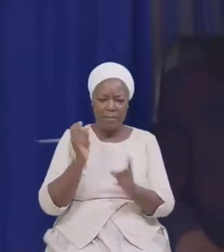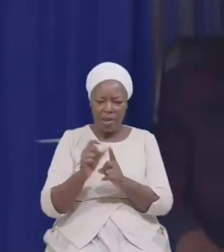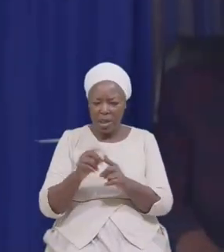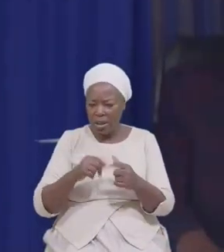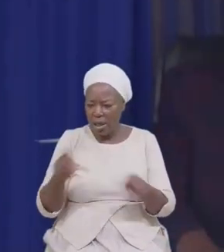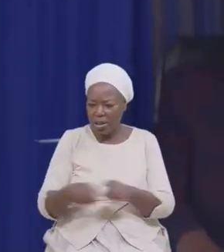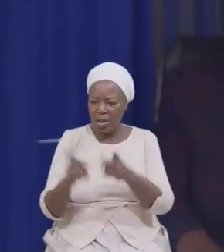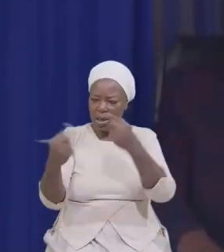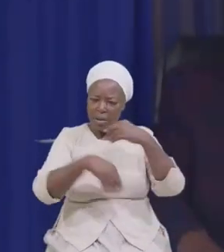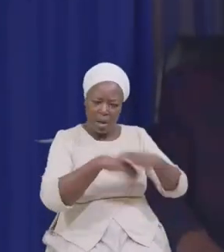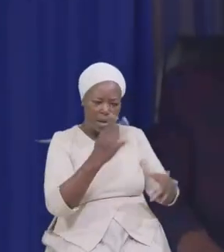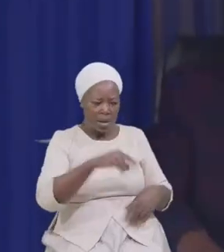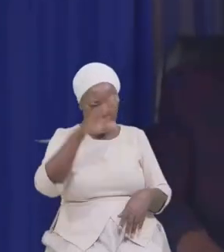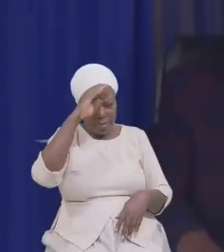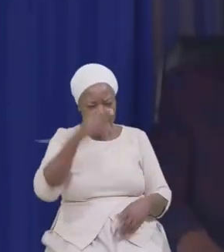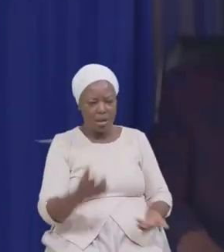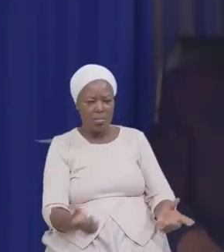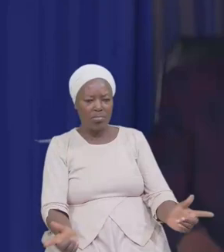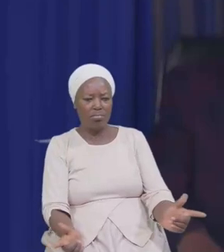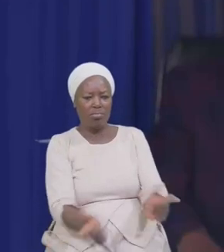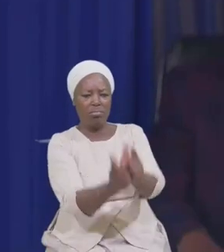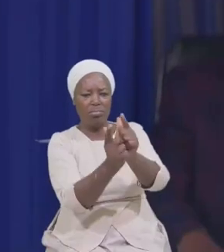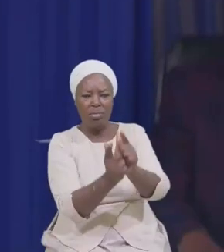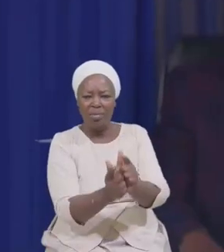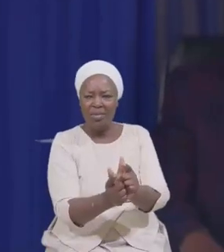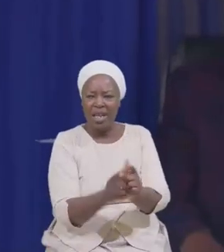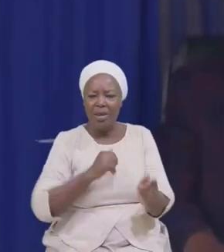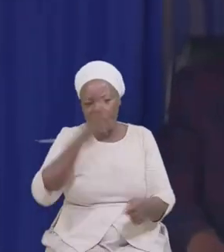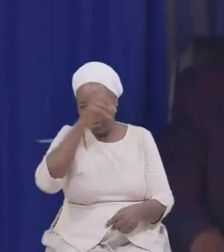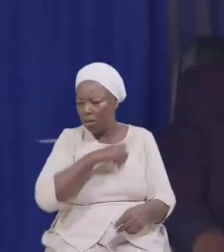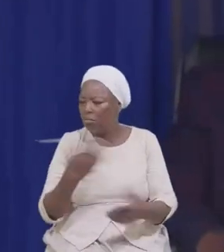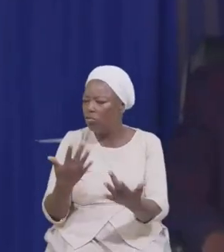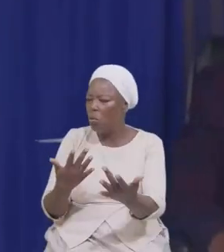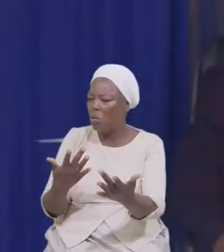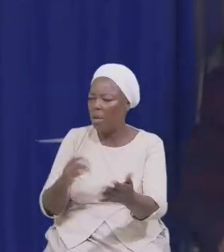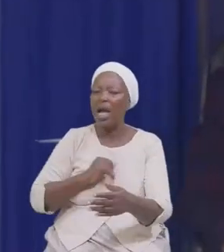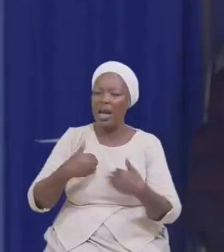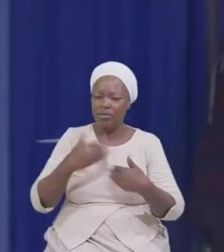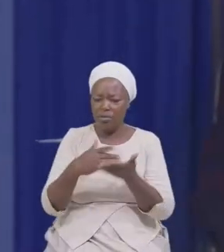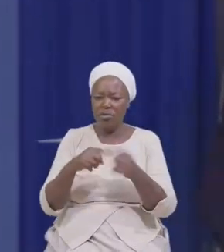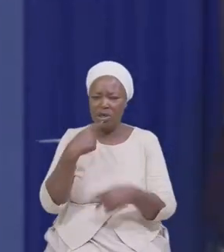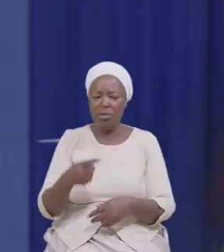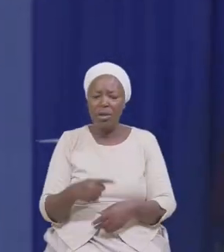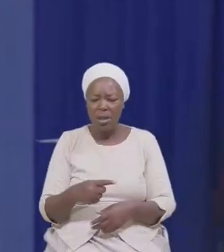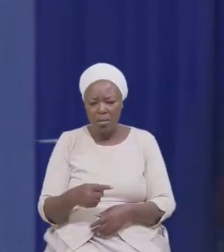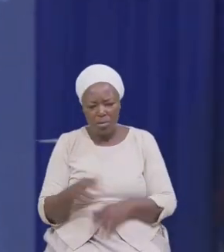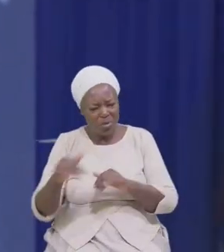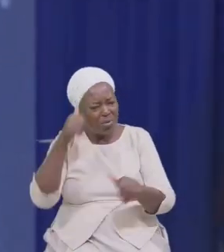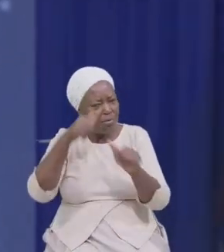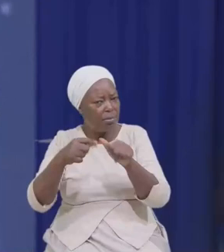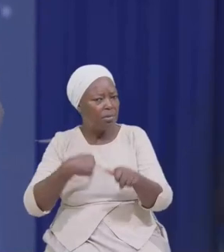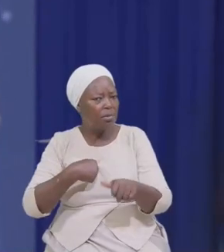venu et a dit, ne t'en va pas, ne t'en va pas. J'ai quelque chose à te dire. Est-ce que tu te rappelles de moi? J'ai regardé, j'ai dit, non,